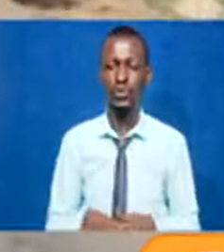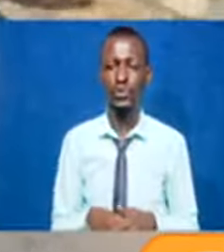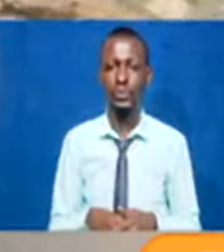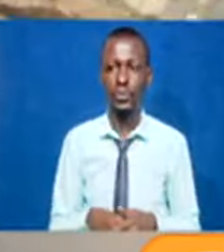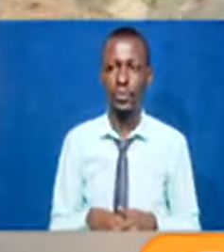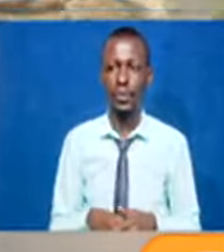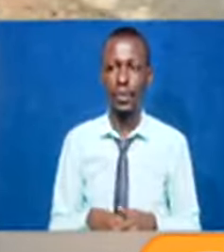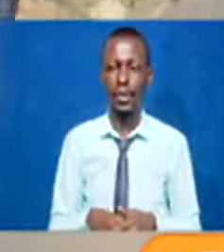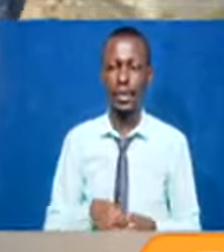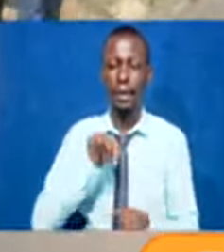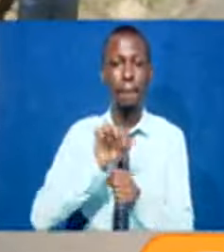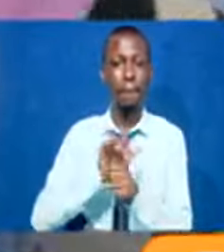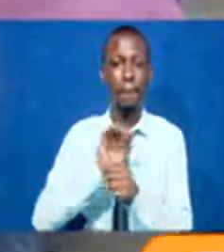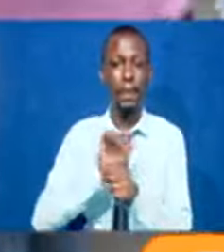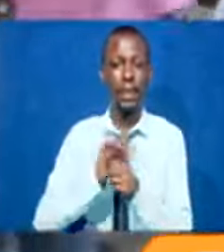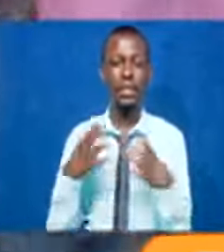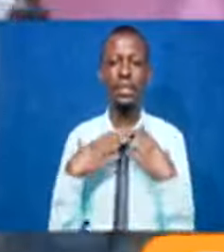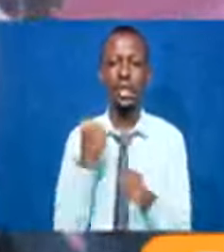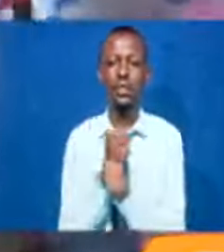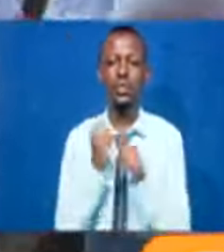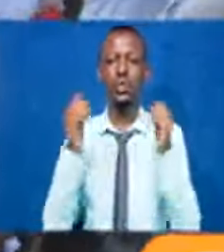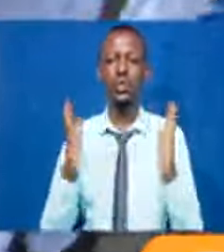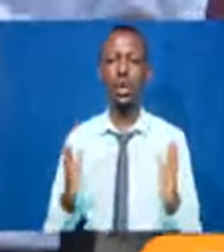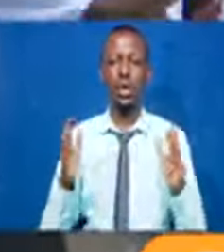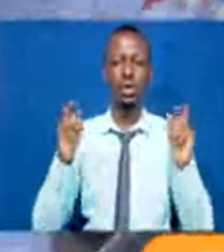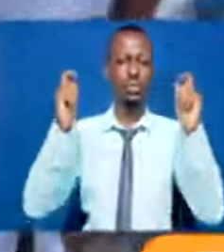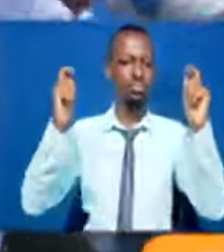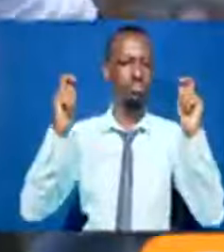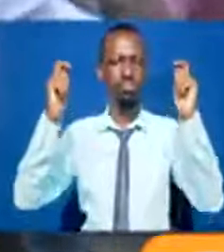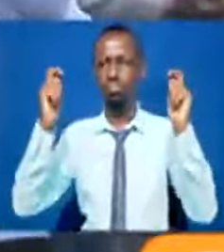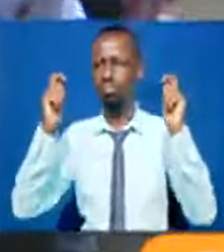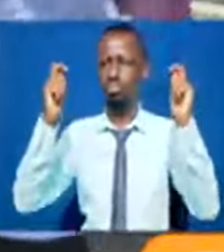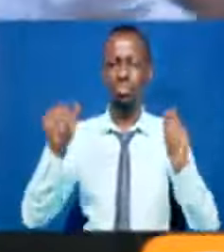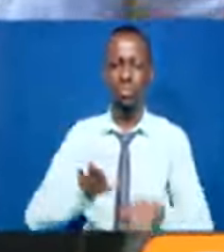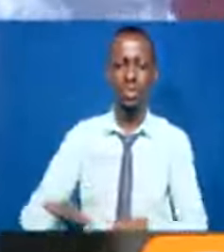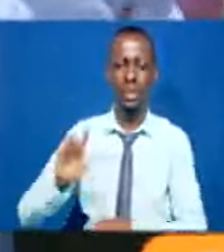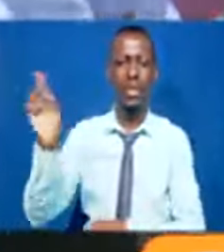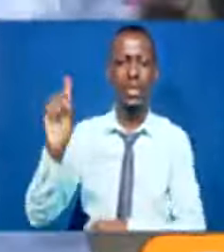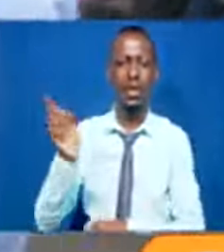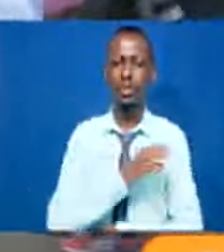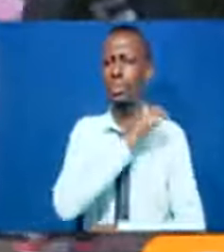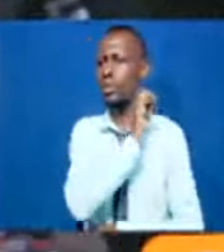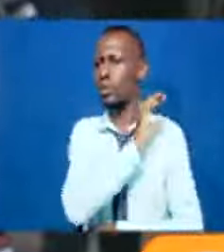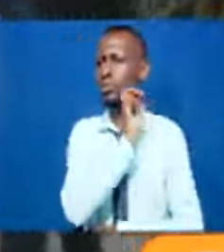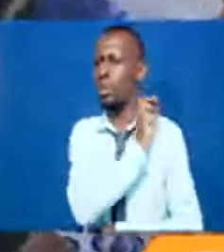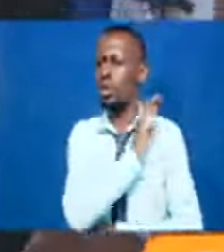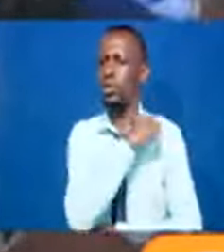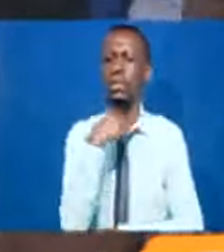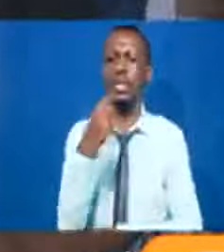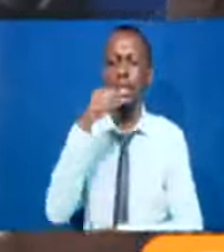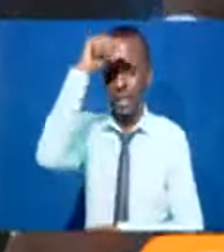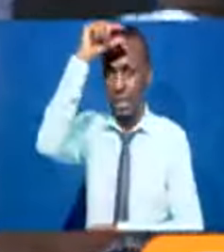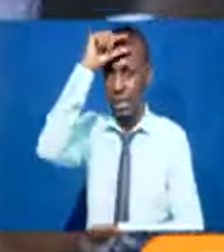Baada ya mamia ya wafanyikazi wa sekta ya afya kuandamana jijini Nairobi, wakilalamikia kile walidai ni serikali